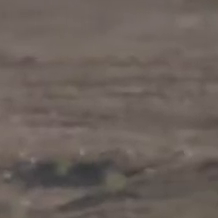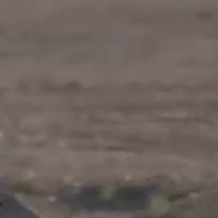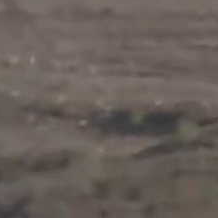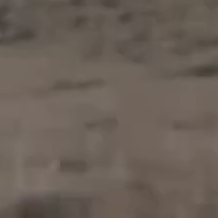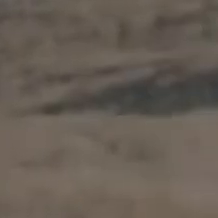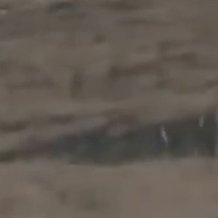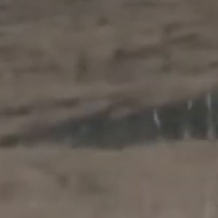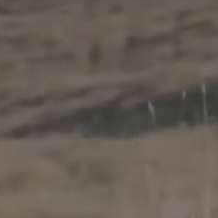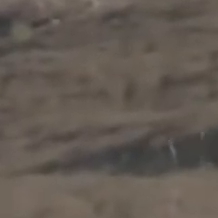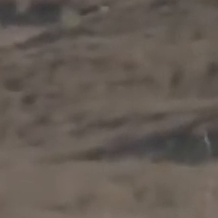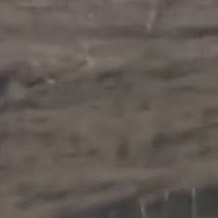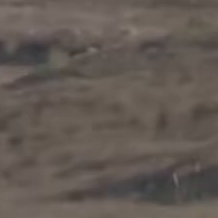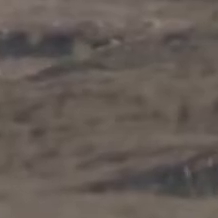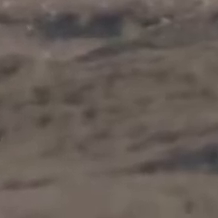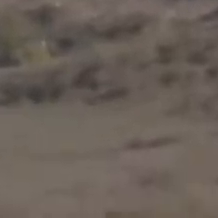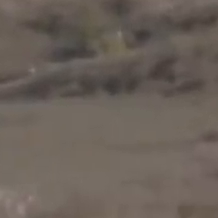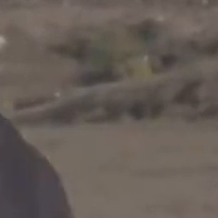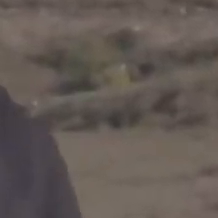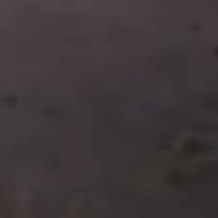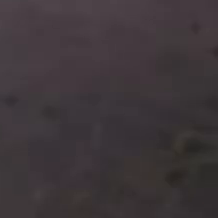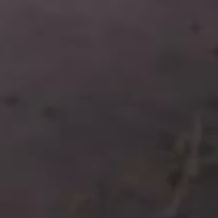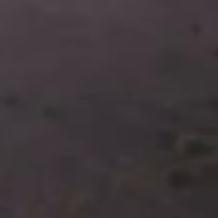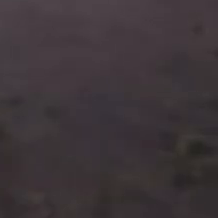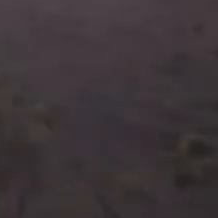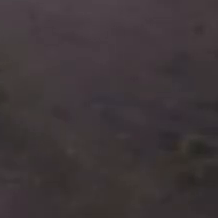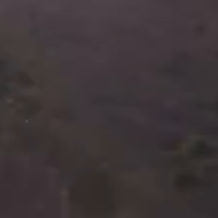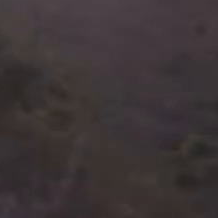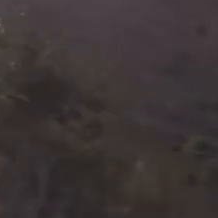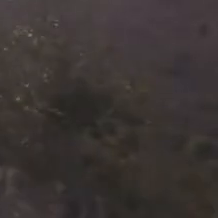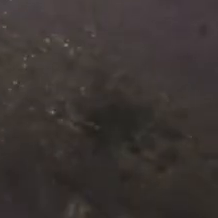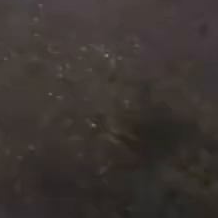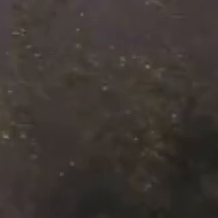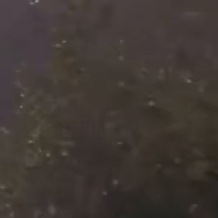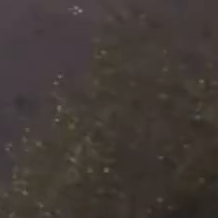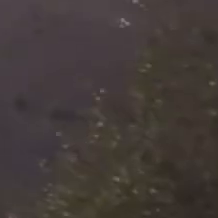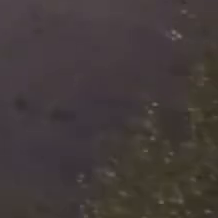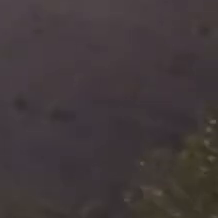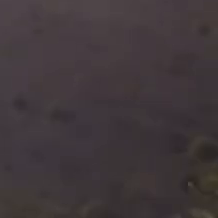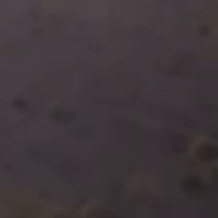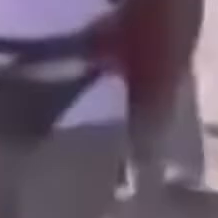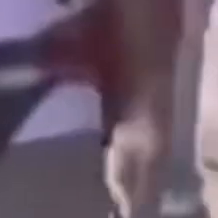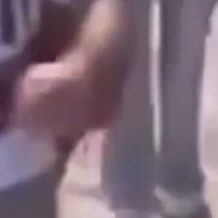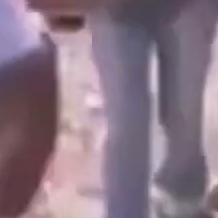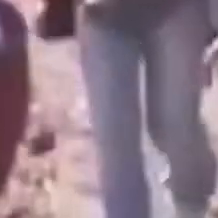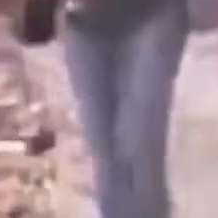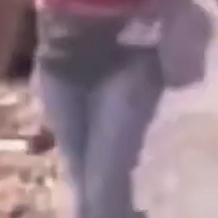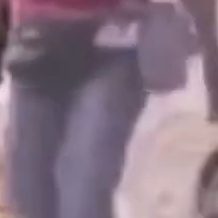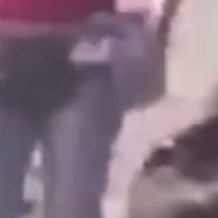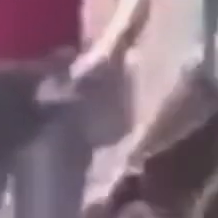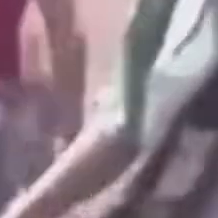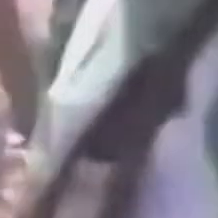وقت كنت صغير مراهق كنت عايش بمدينة حمص، كان أبونا فرانس ياخذنا مسيرات على جبال وادي النصارى.